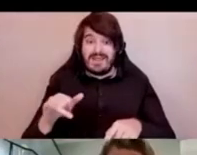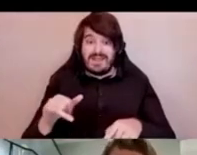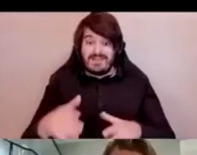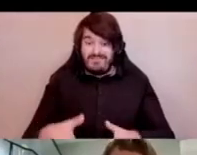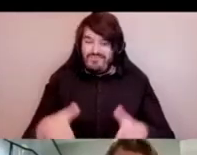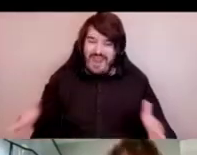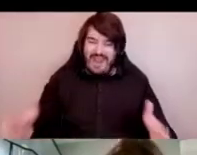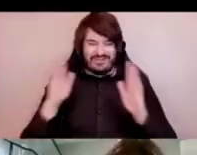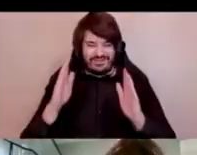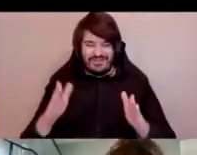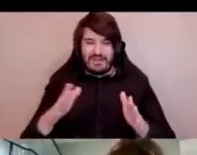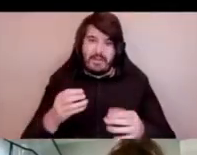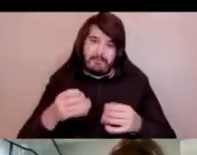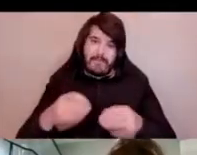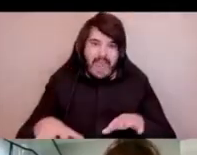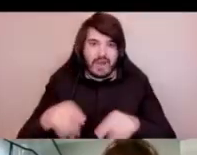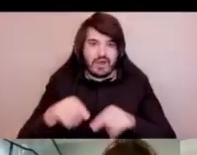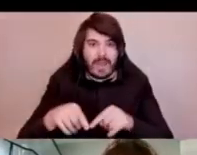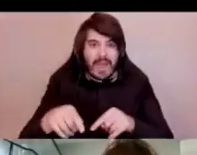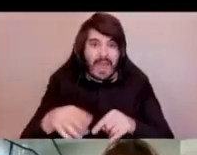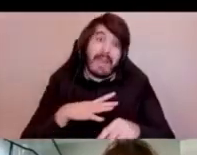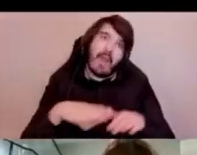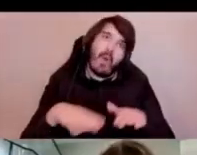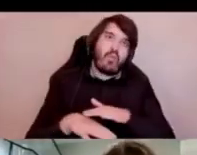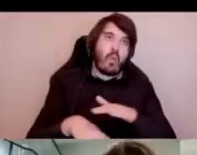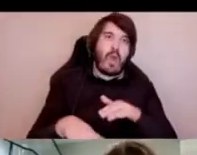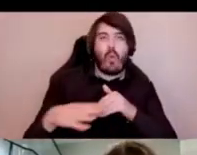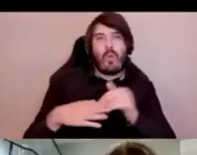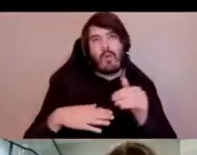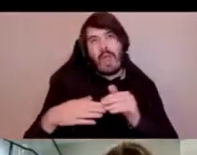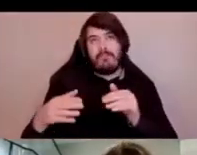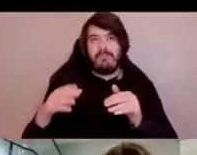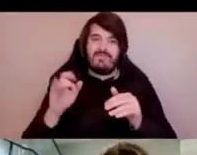mais au moins, on va être confortable. À considérer.